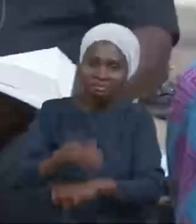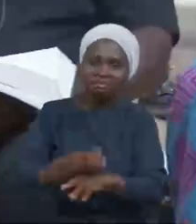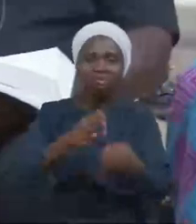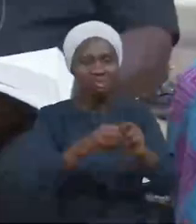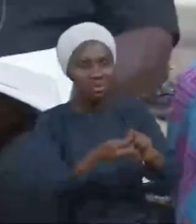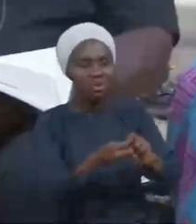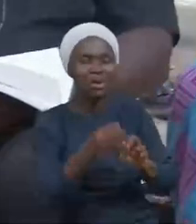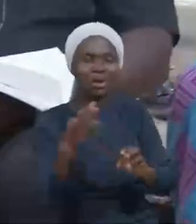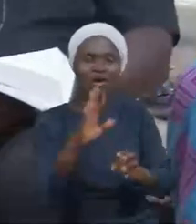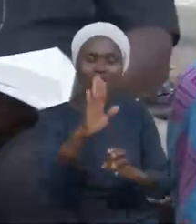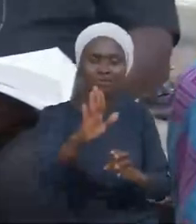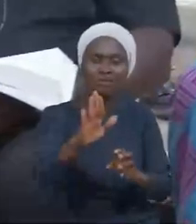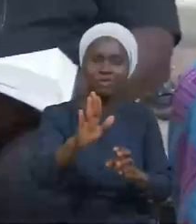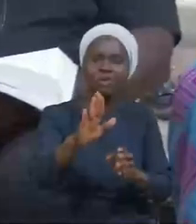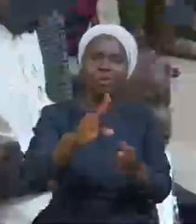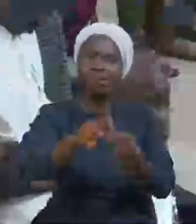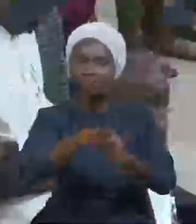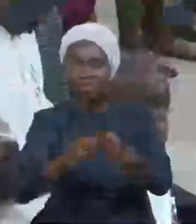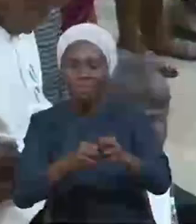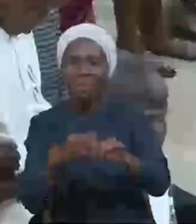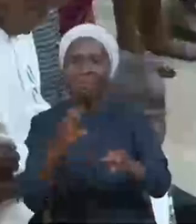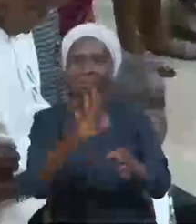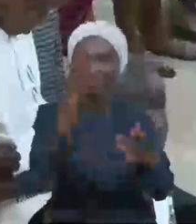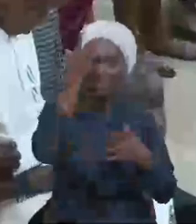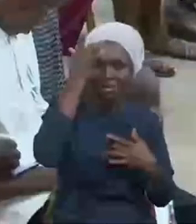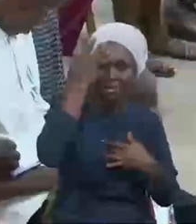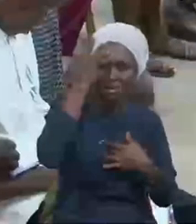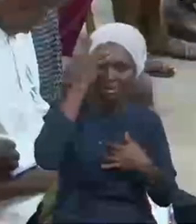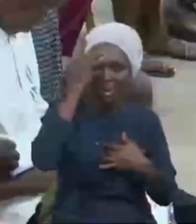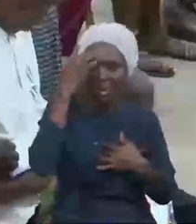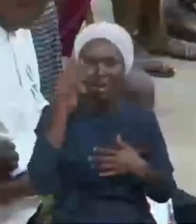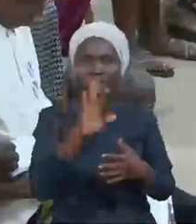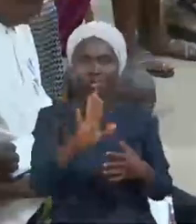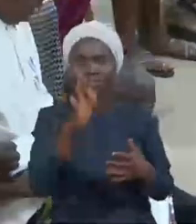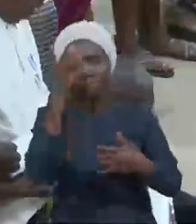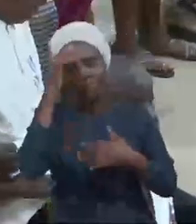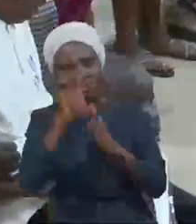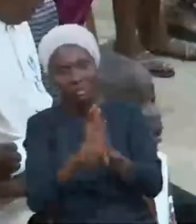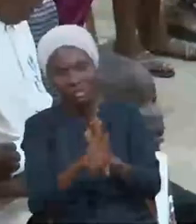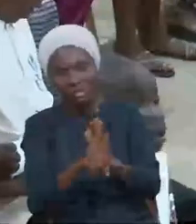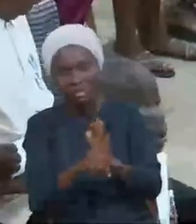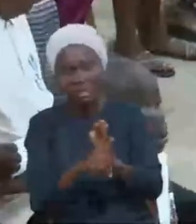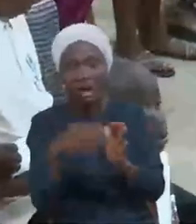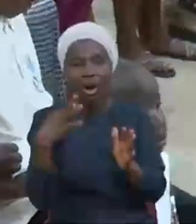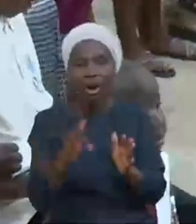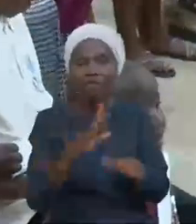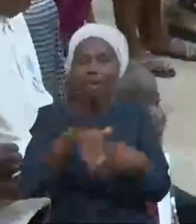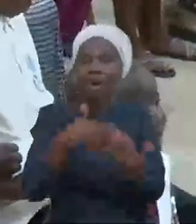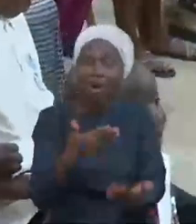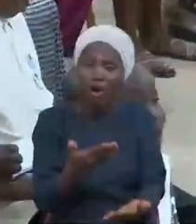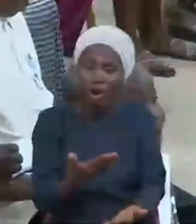tes déformations, de tes maladies, de tes infirmités, de toutes les